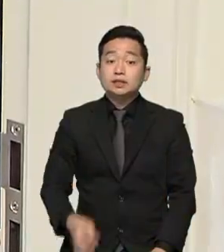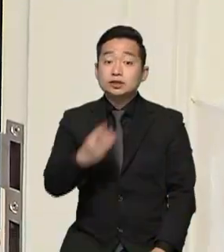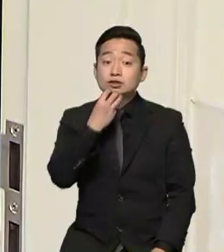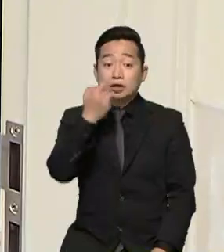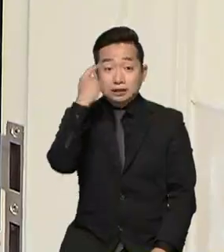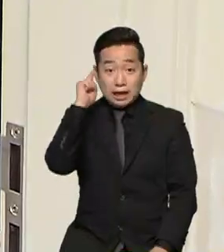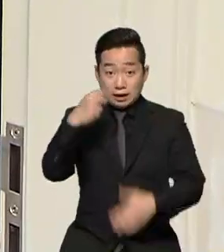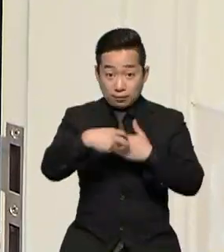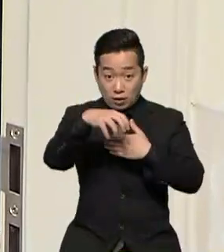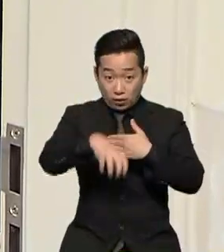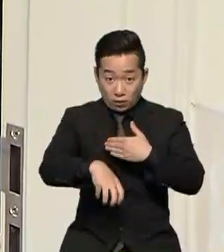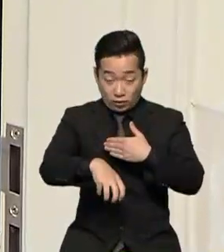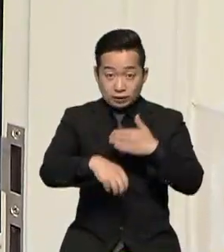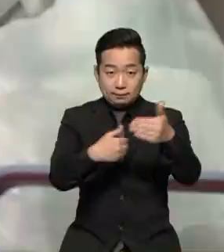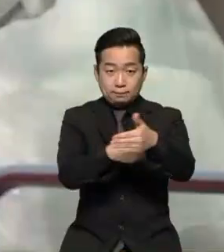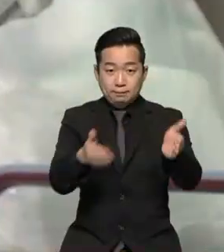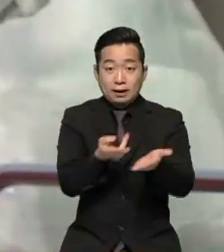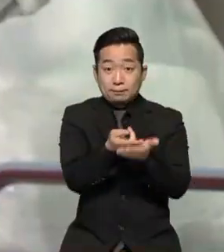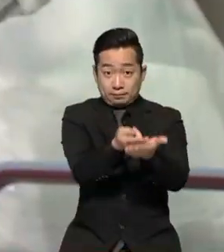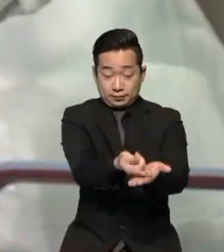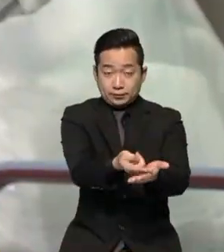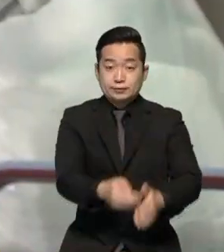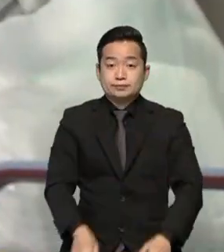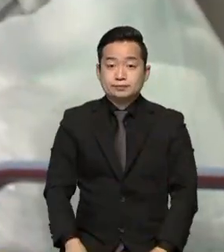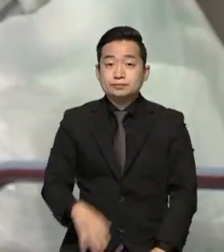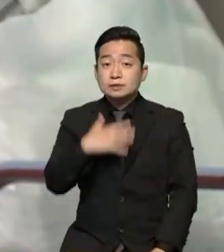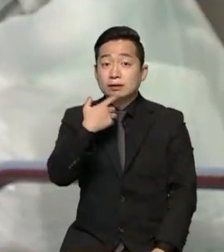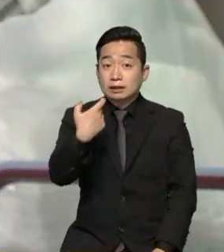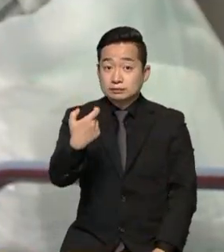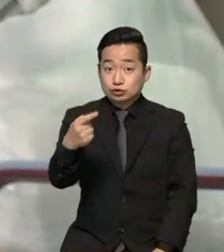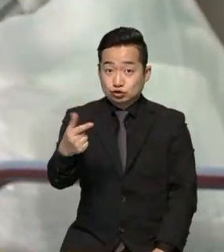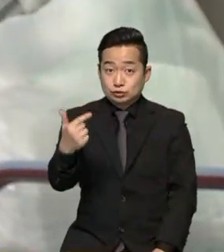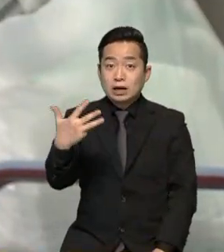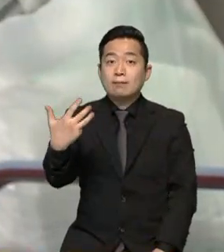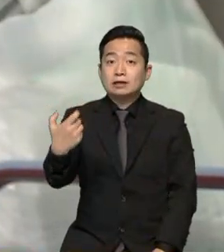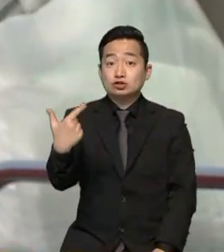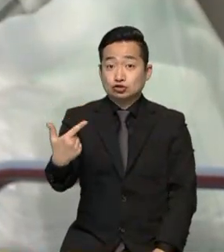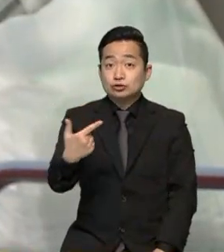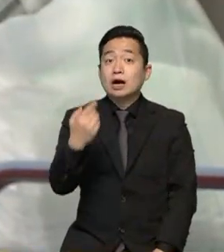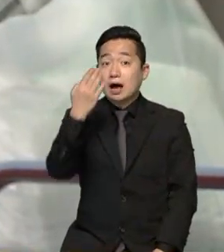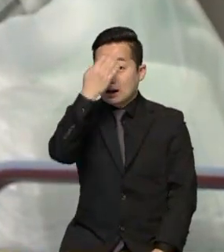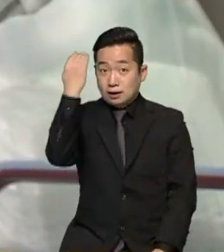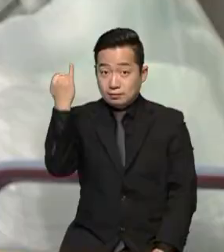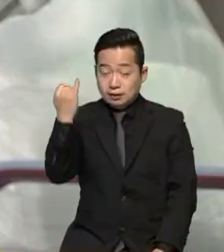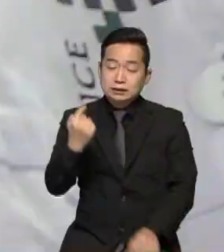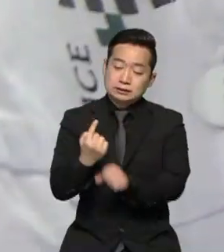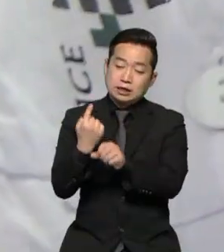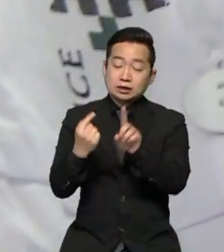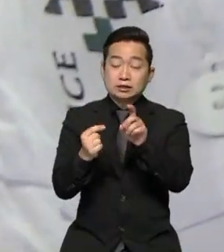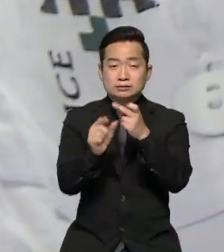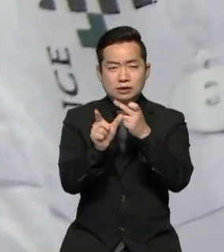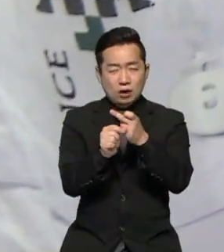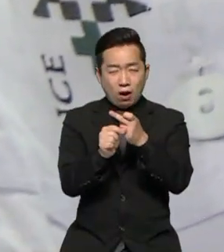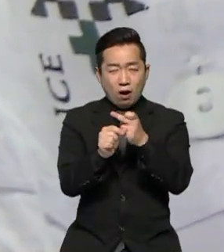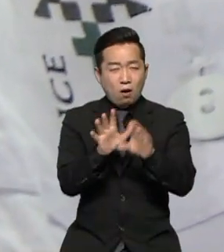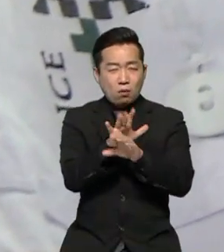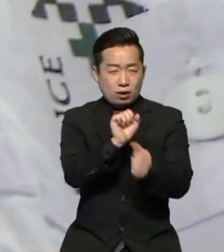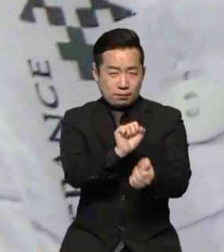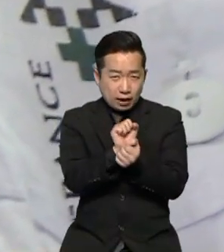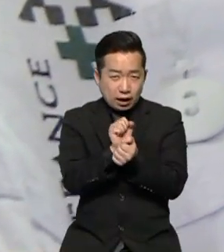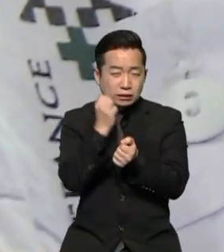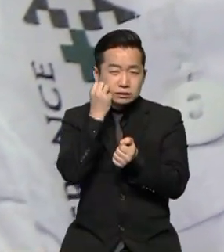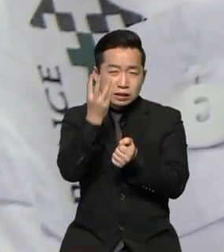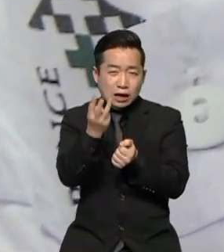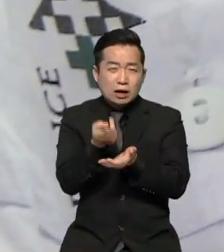서울에 한 대학병원 경리치료실입니다 86세 유할머니는 지난해 11월 코로나에 감염된 후 석 달 넘게